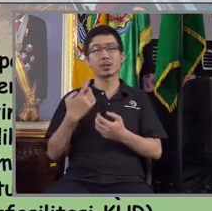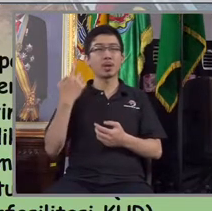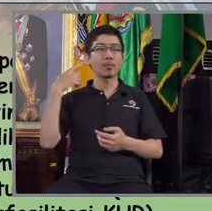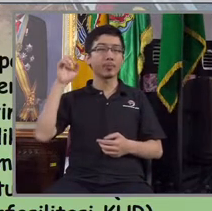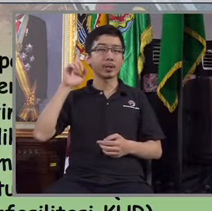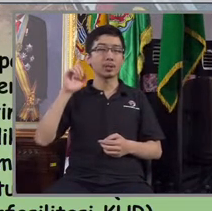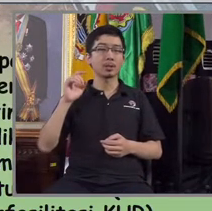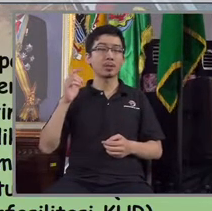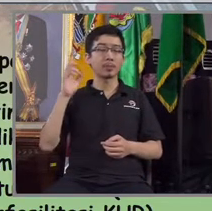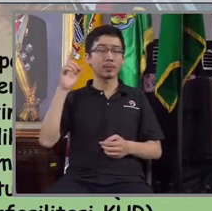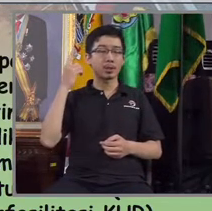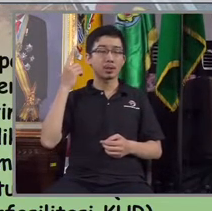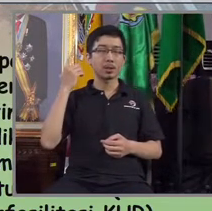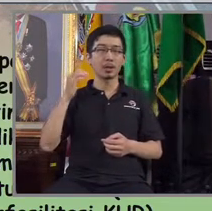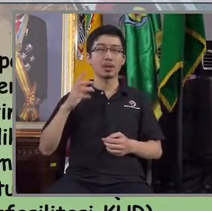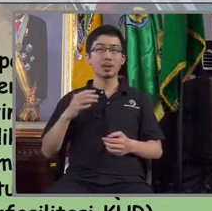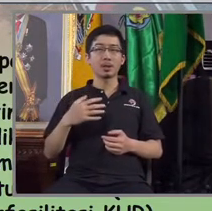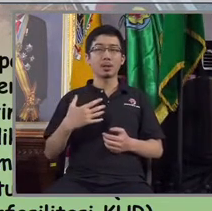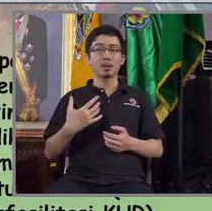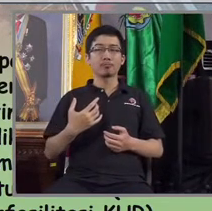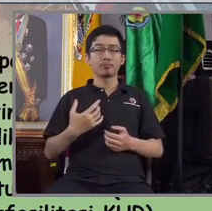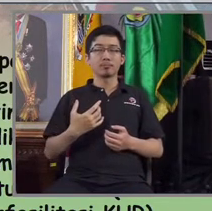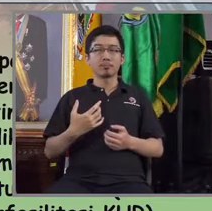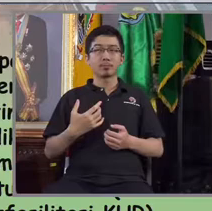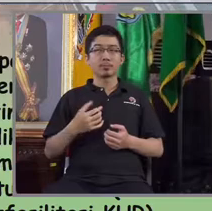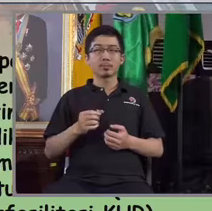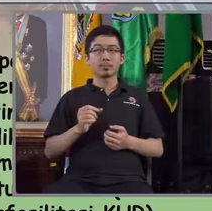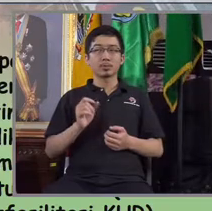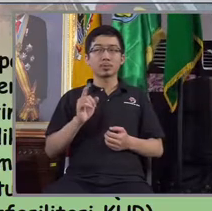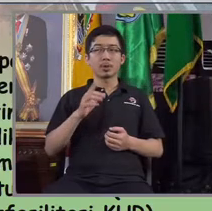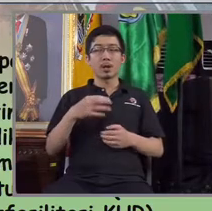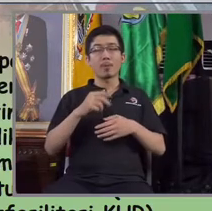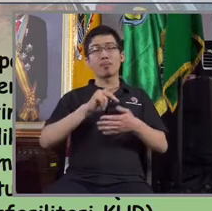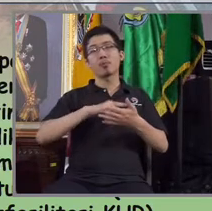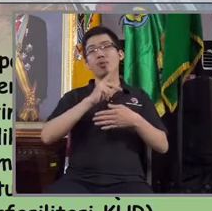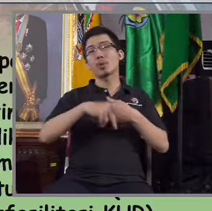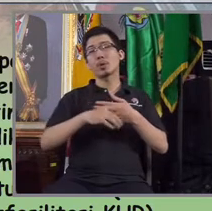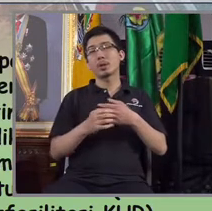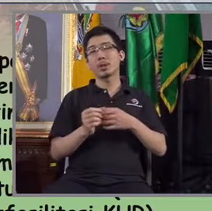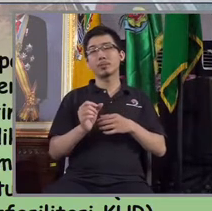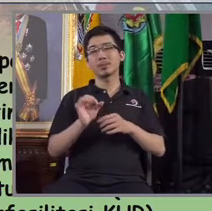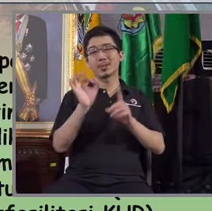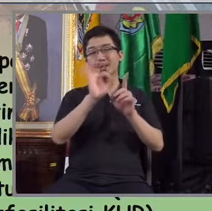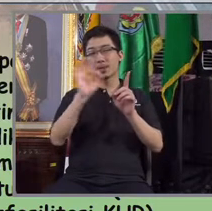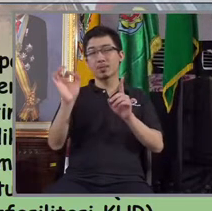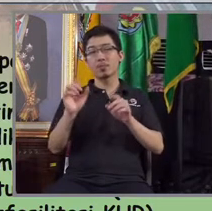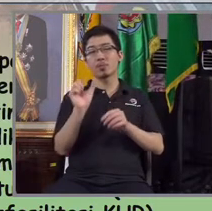mengembangkan program pemberdayaan 1.000 UMKM yang ada di Kota Salatiga.